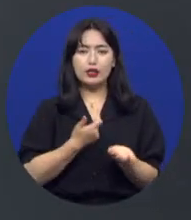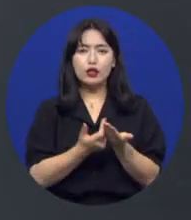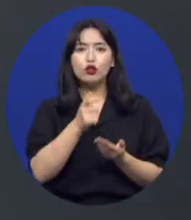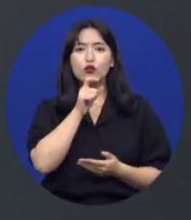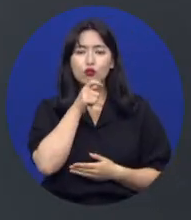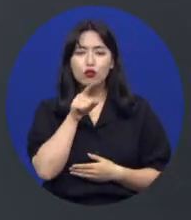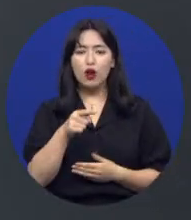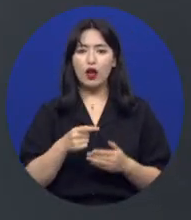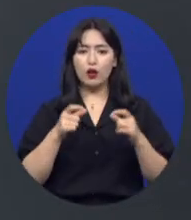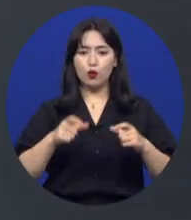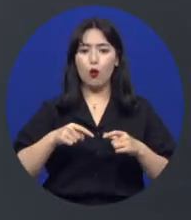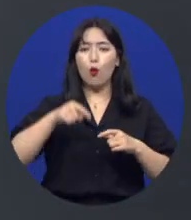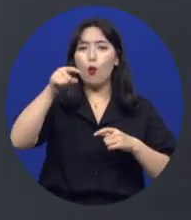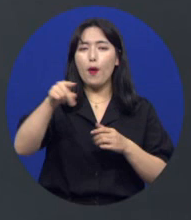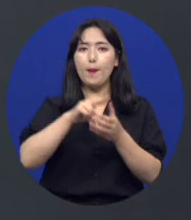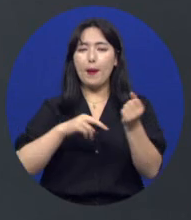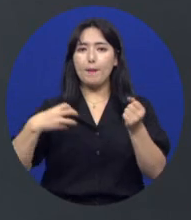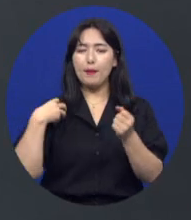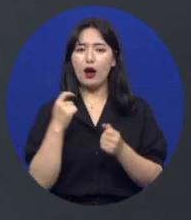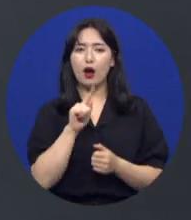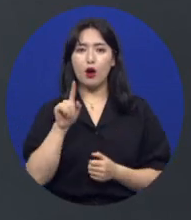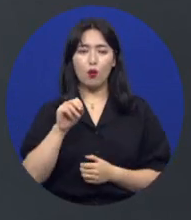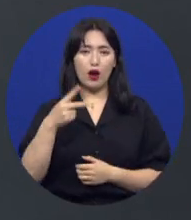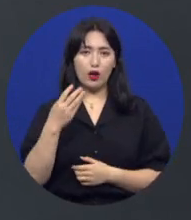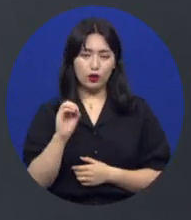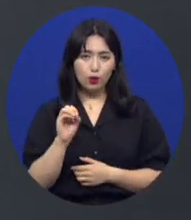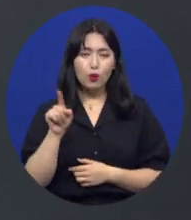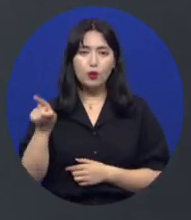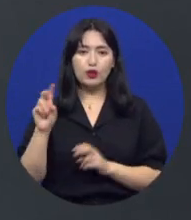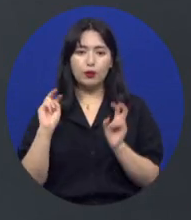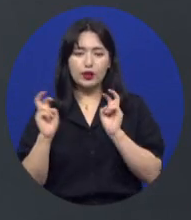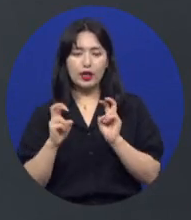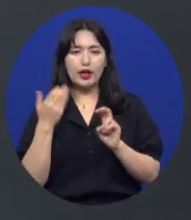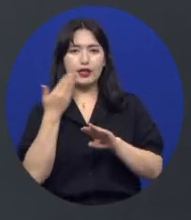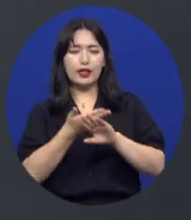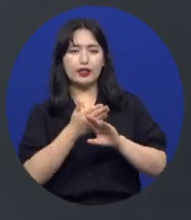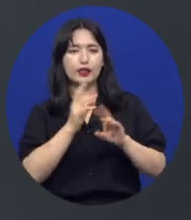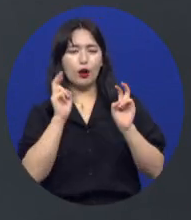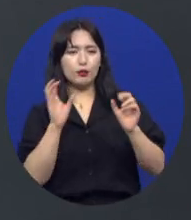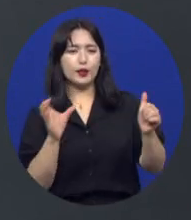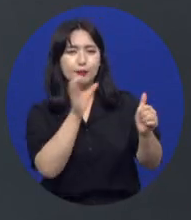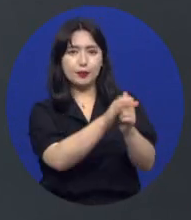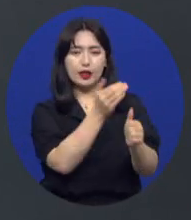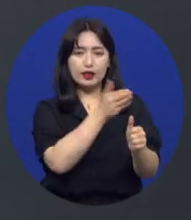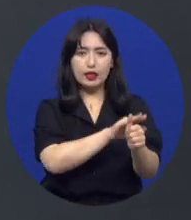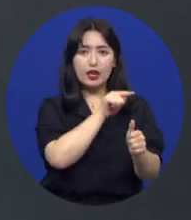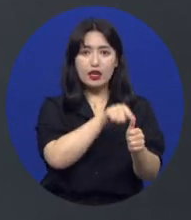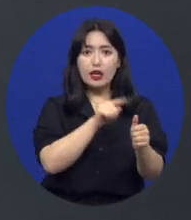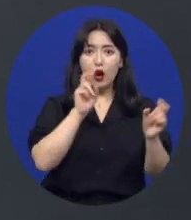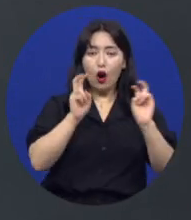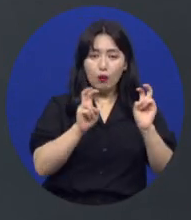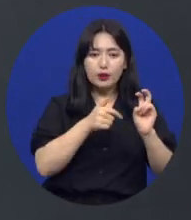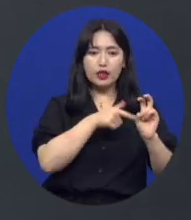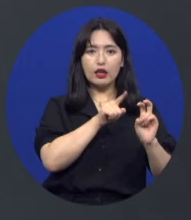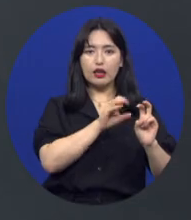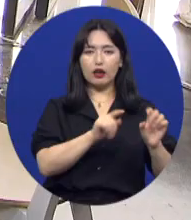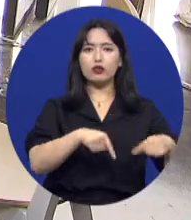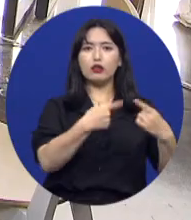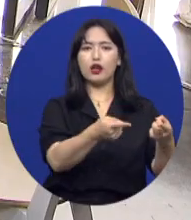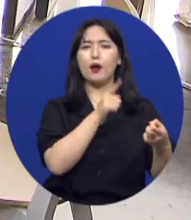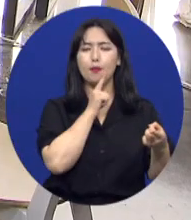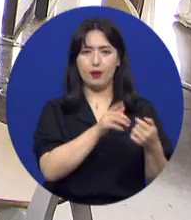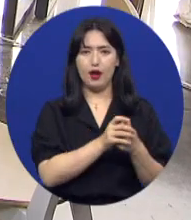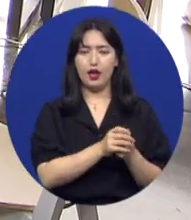판매를 맡은 광동제약이 온라인 판매를 제 3에 업체의 다시 맡겼는데 강씨가 이 업체의 관여해 왔다는 겁니다